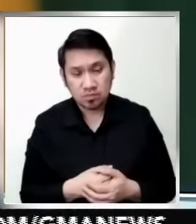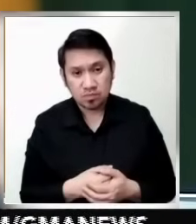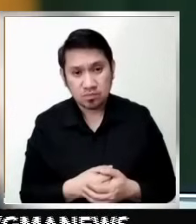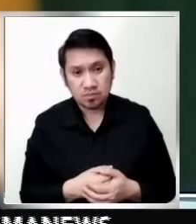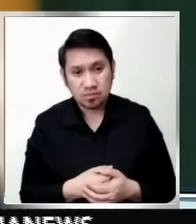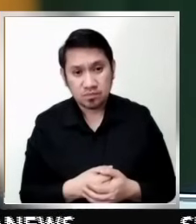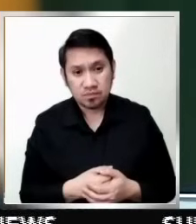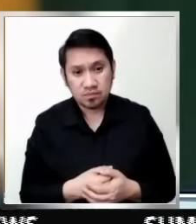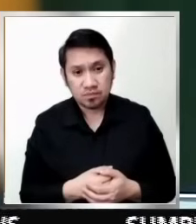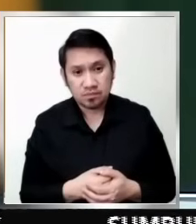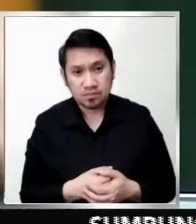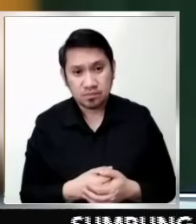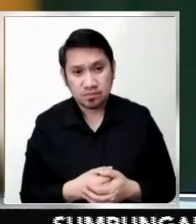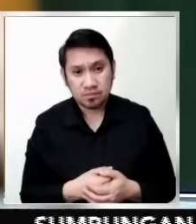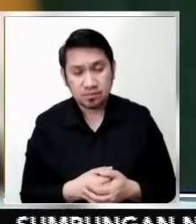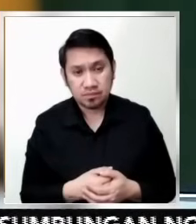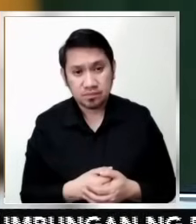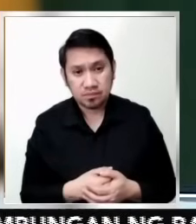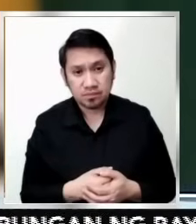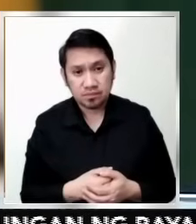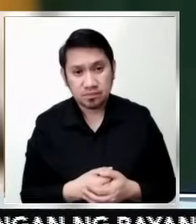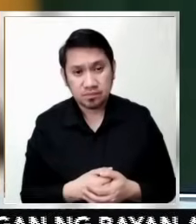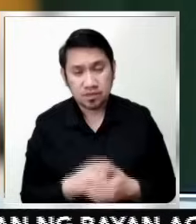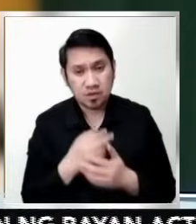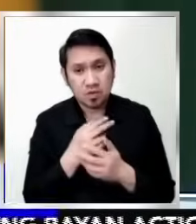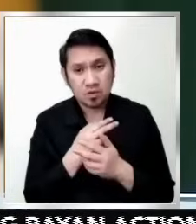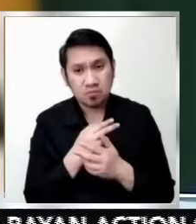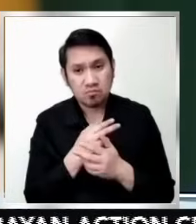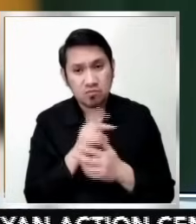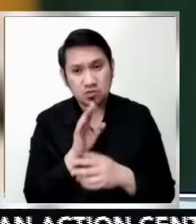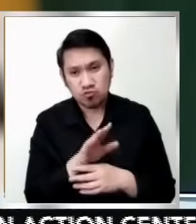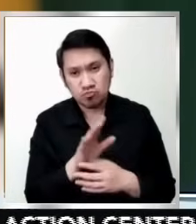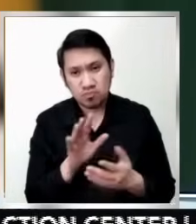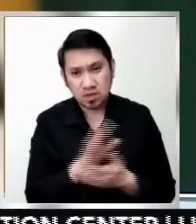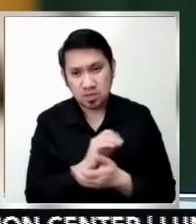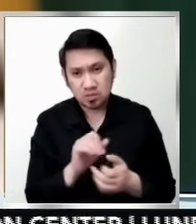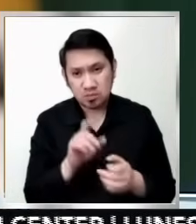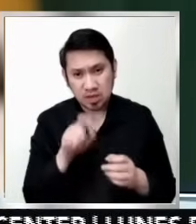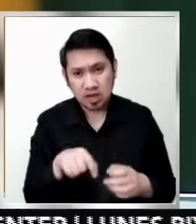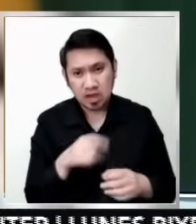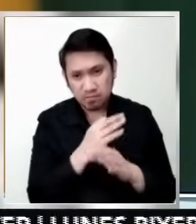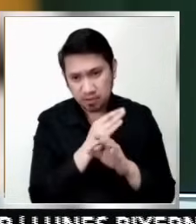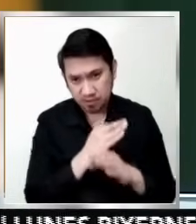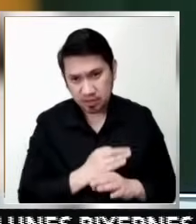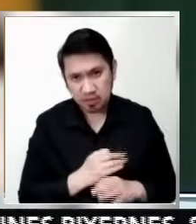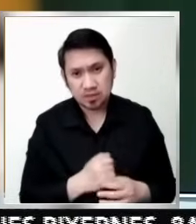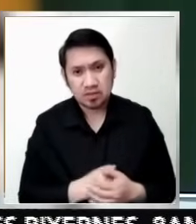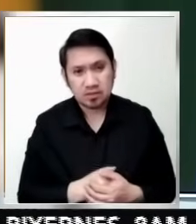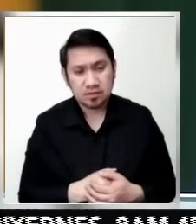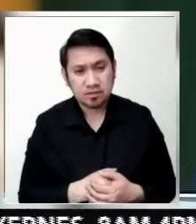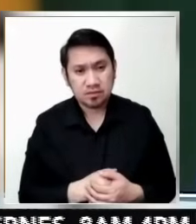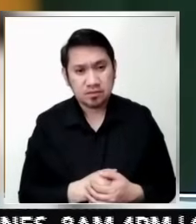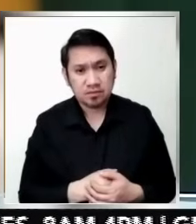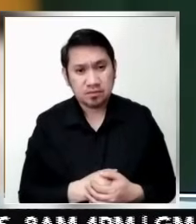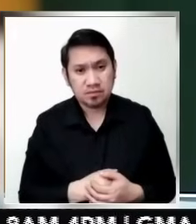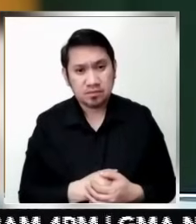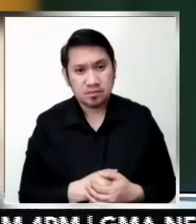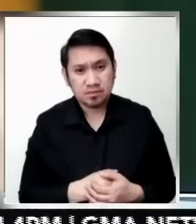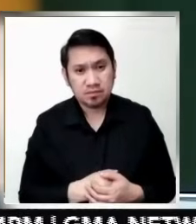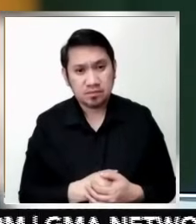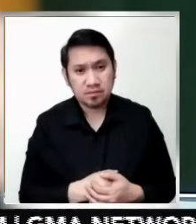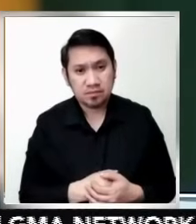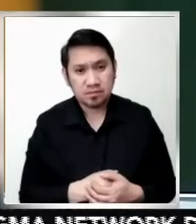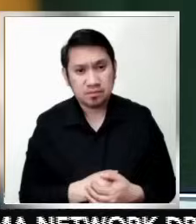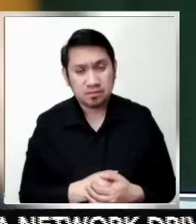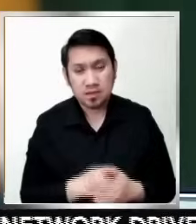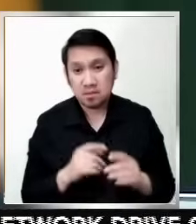ah ma-repair yung damage that has been um done but sad